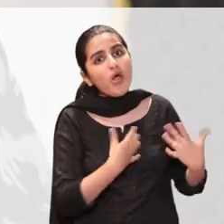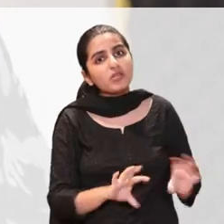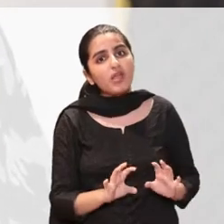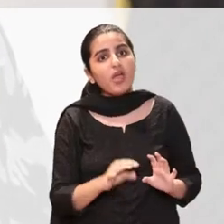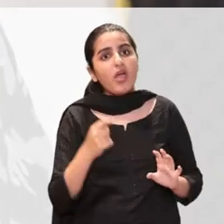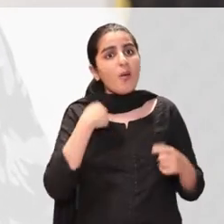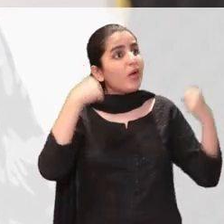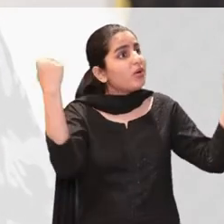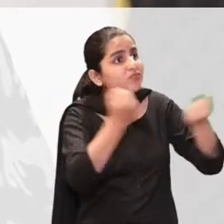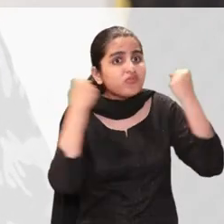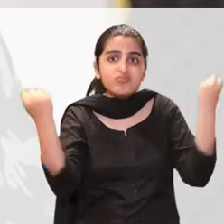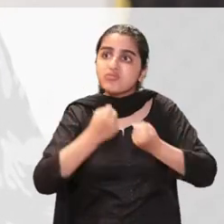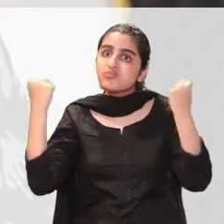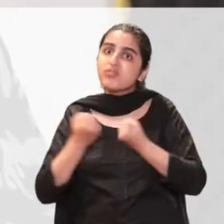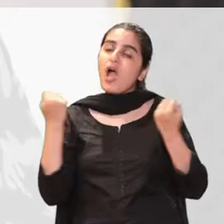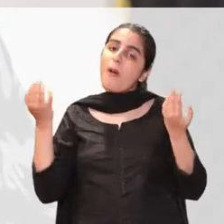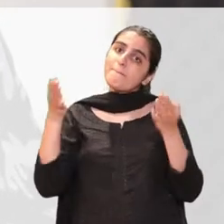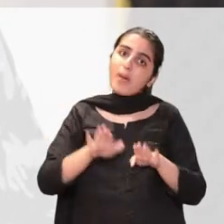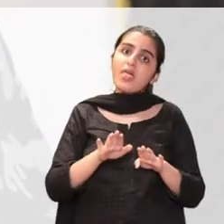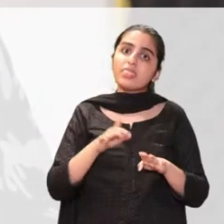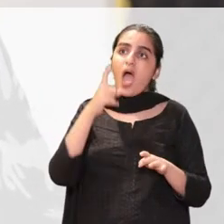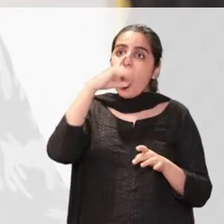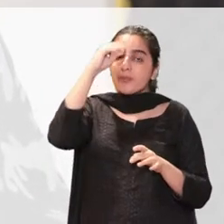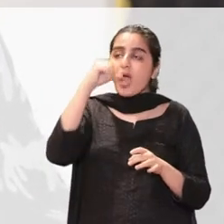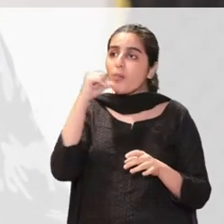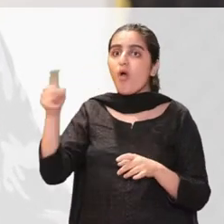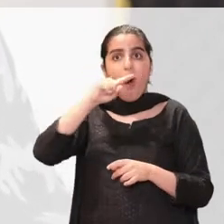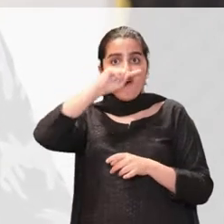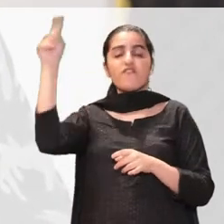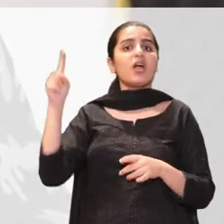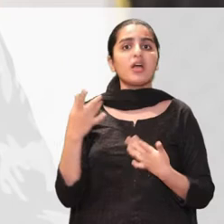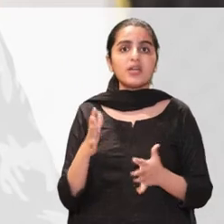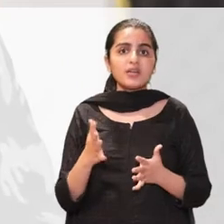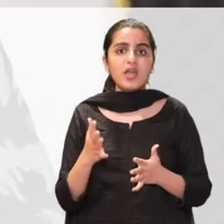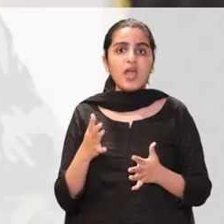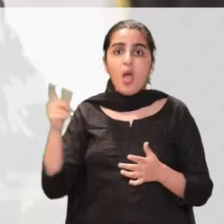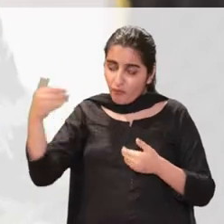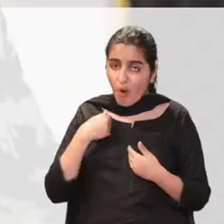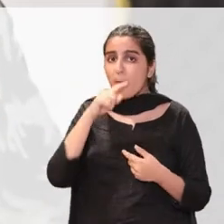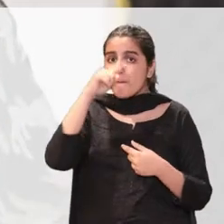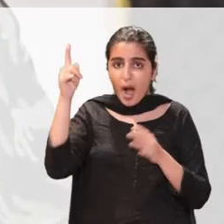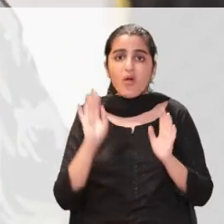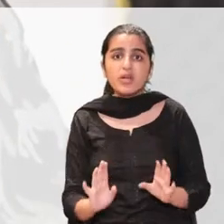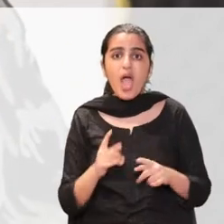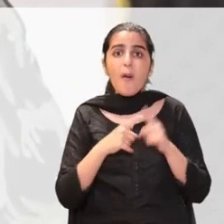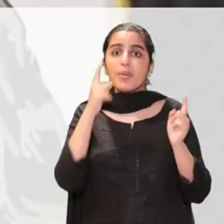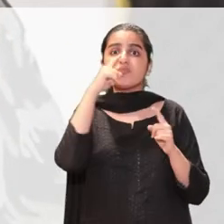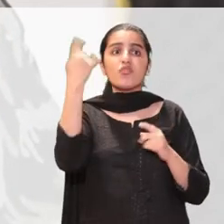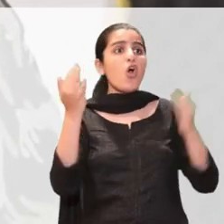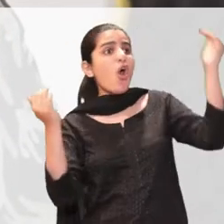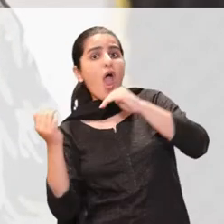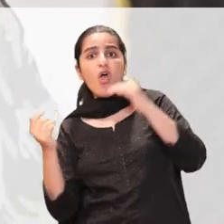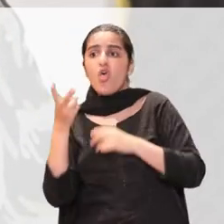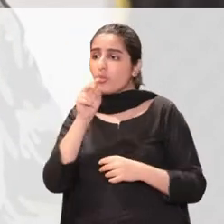आपको पता है हमारे यहां तो जब बच्ची 20 साल की होती तो मामू को रात दिन टेंशन होती है यार इसका घर बस बस हल्के